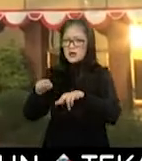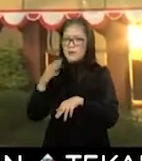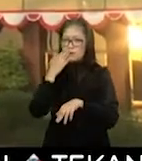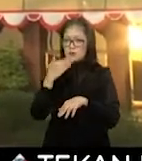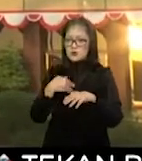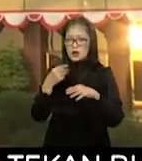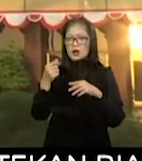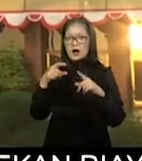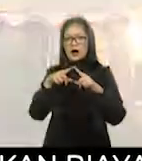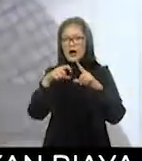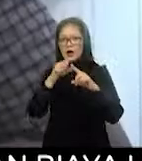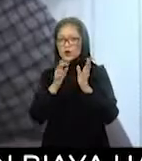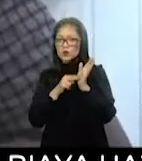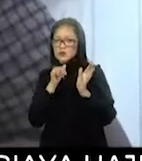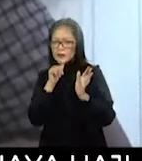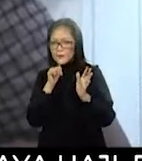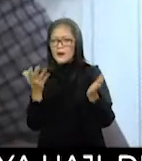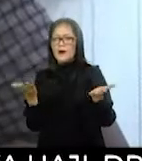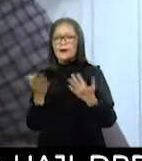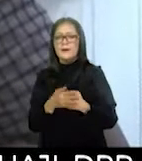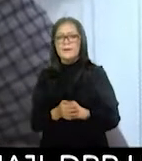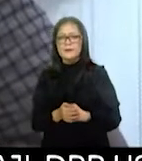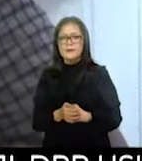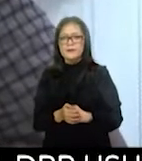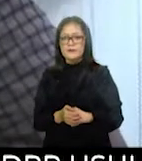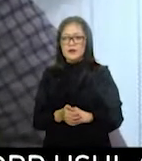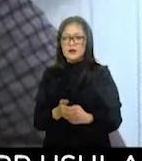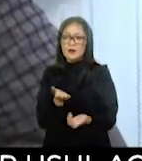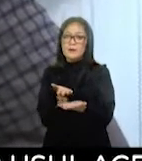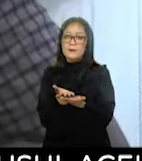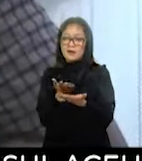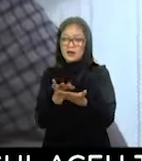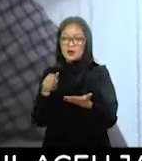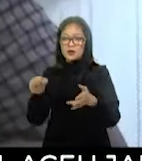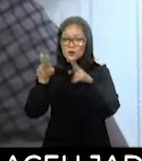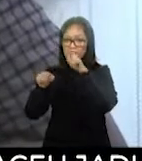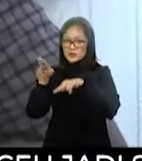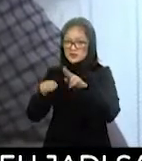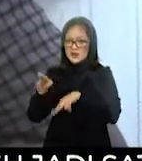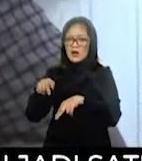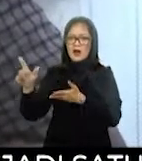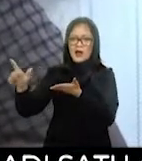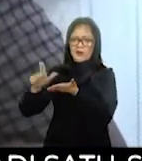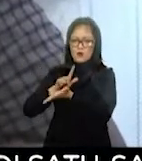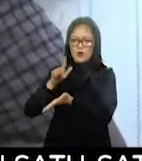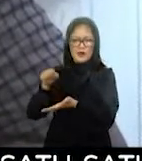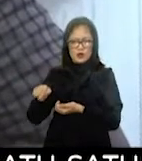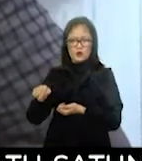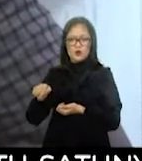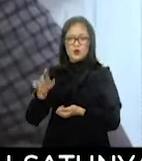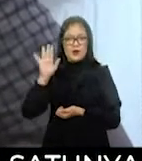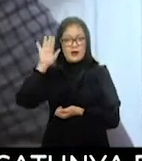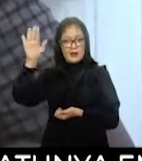Aku netapp wanita kemudian campur tangan saya untuk Menindaklanjuti laporan tersebut Selanjutnya kami akan melakukan